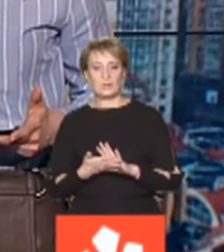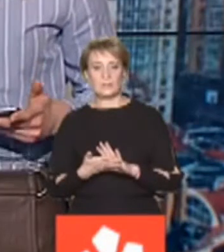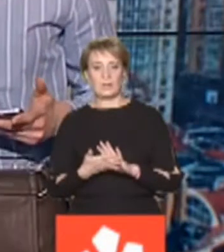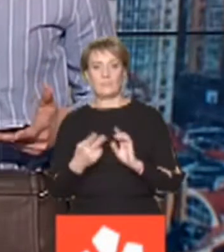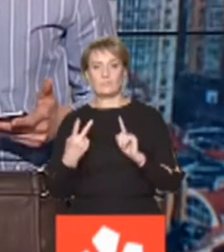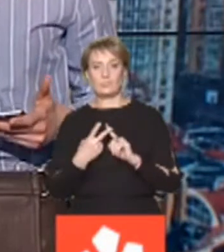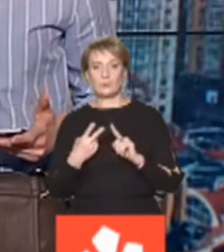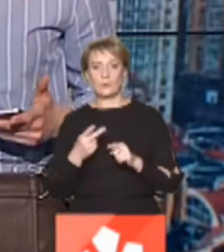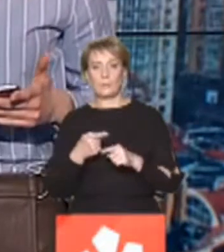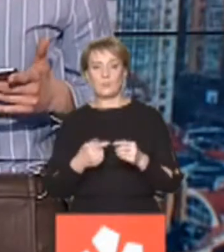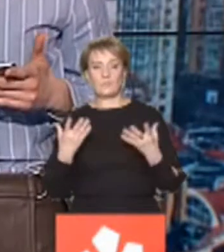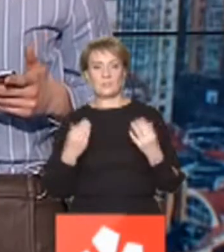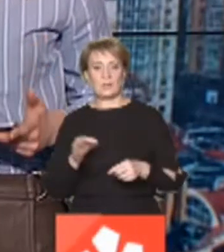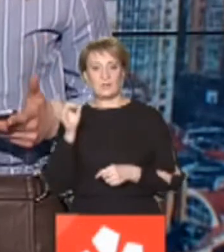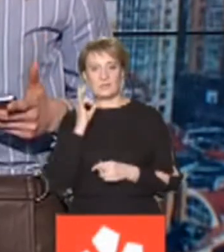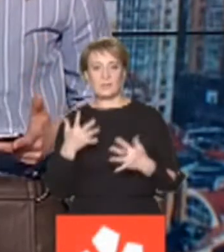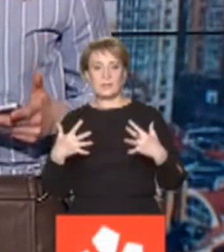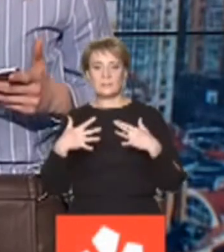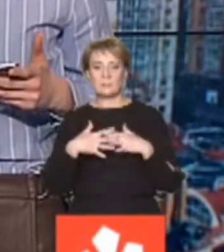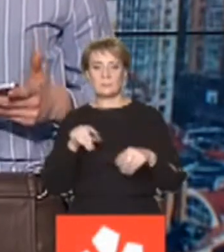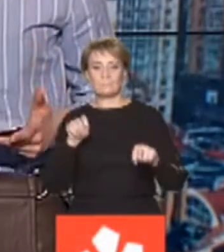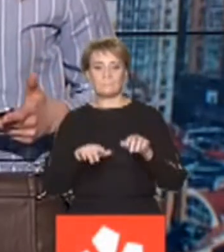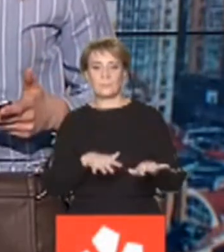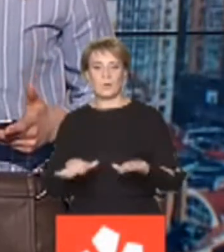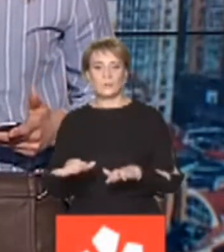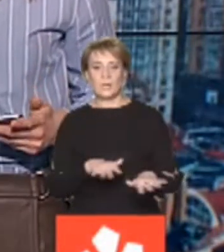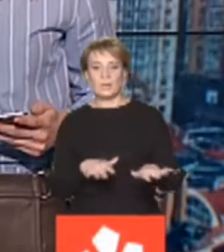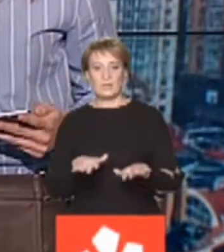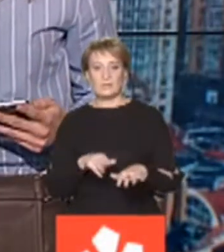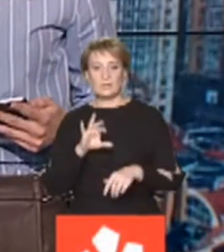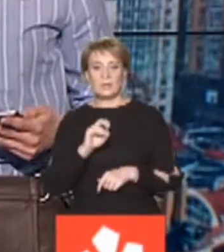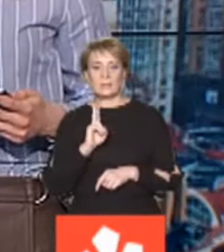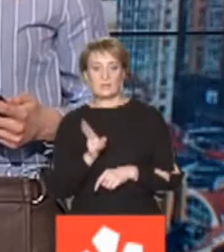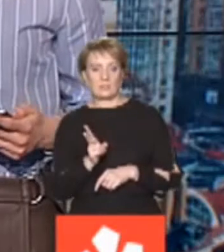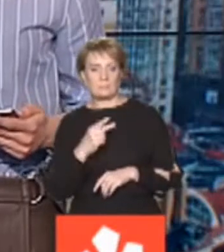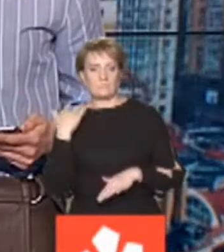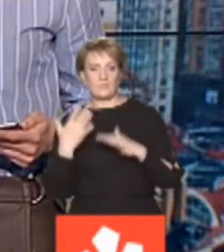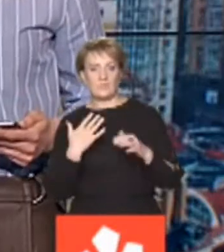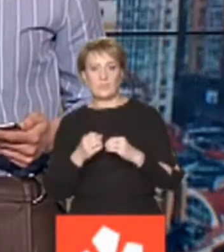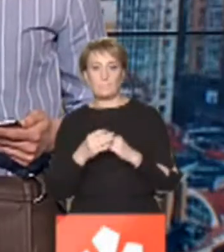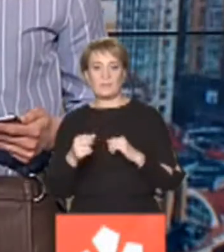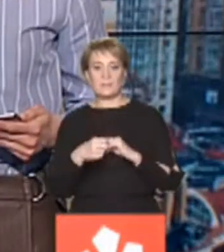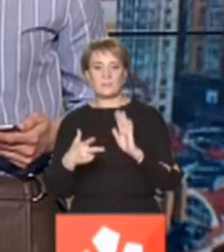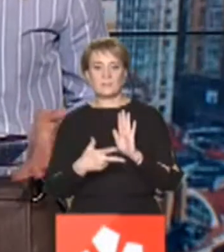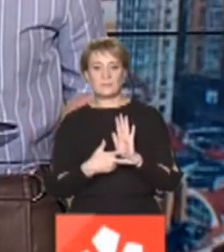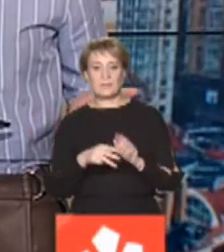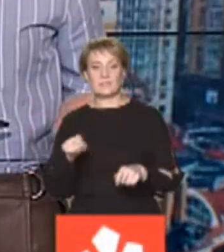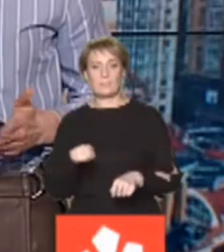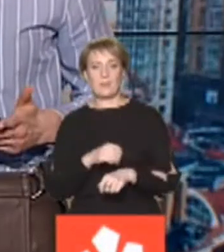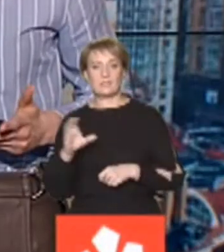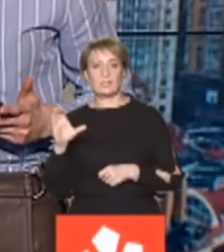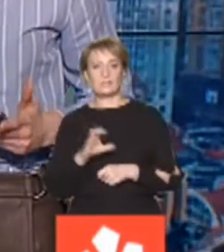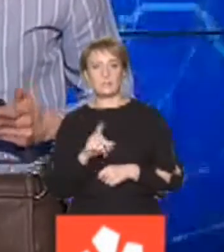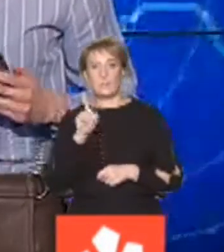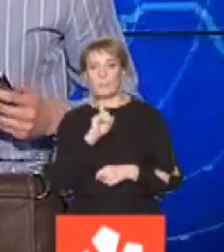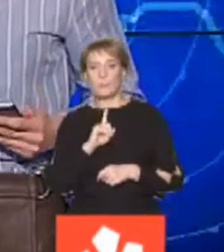дня. Знову ж таки, нагадую, змішана фаза опадів, ожеледь, ожеледиться та пориви вітру 15-18 метрів на секунду. Тож поки